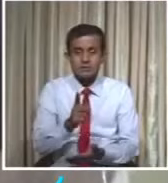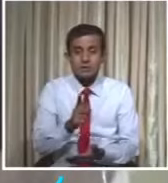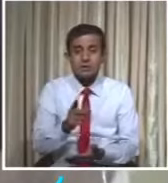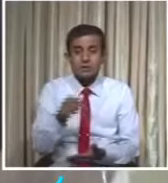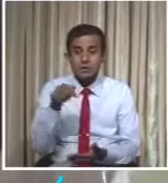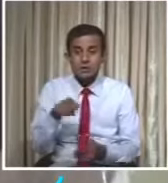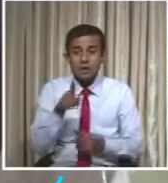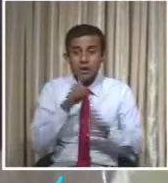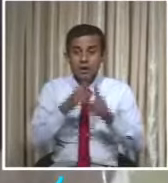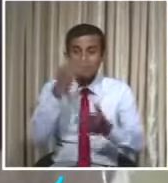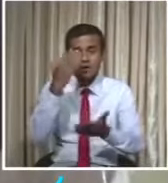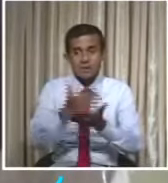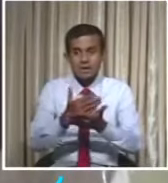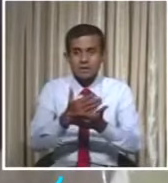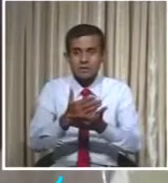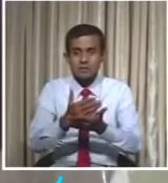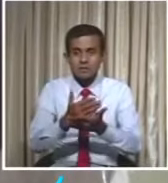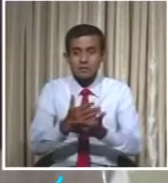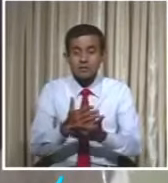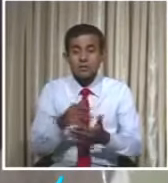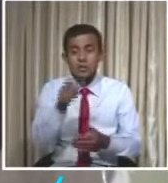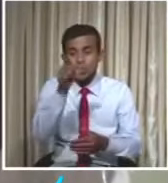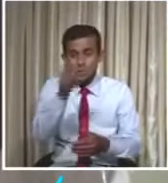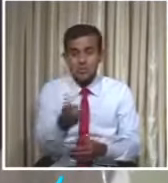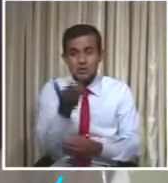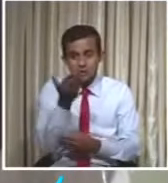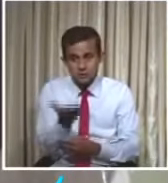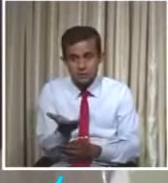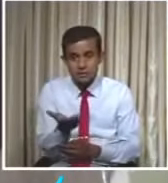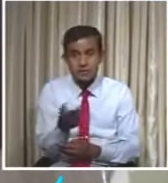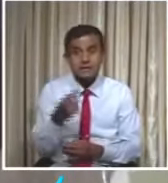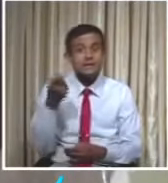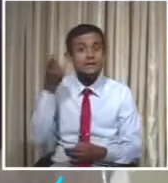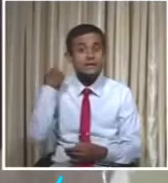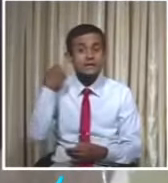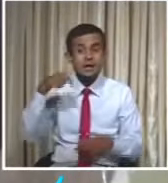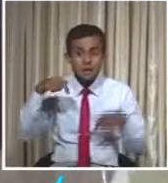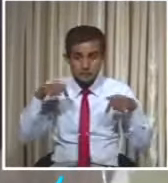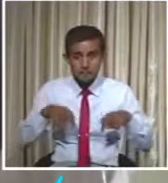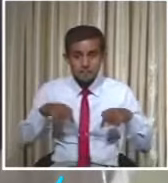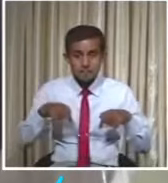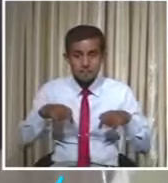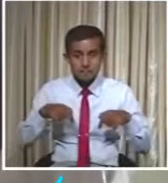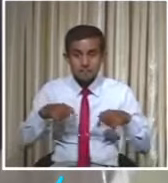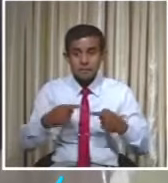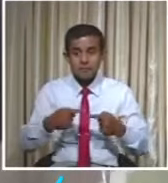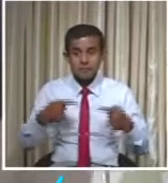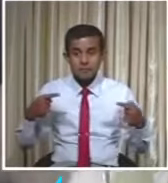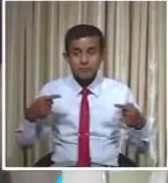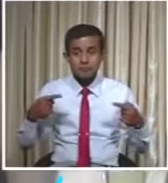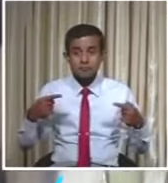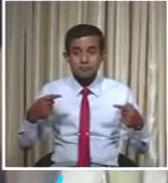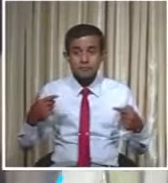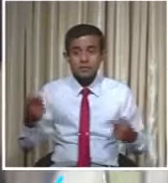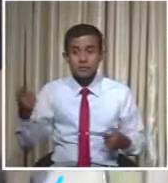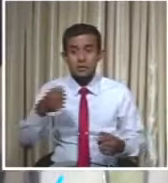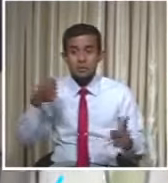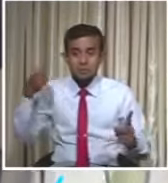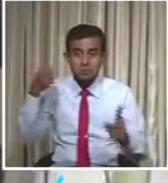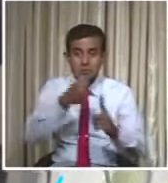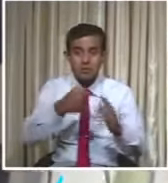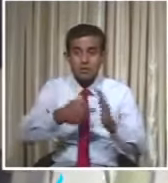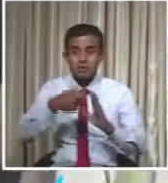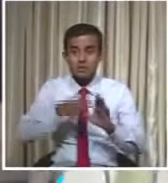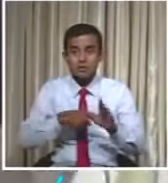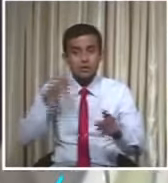නිසා කතාව නවතුලා කතාව නවතුලා අපි වෙන දෙයක් ඉල්ලන්නේ ඔබතුමාගෙන් ඉල්ලන්නේ ඊයේ මෙතෙන්ට ඇවිල්ලා මේ විපක්ෂයට ඇවිල්ලා මෙතුමාට පහර දෙන්න කටයුතු කරපු